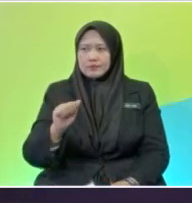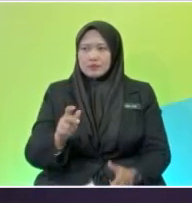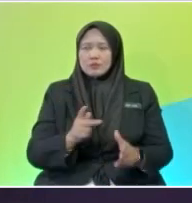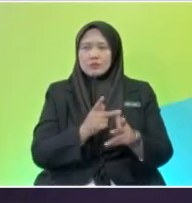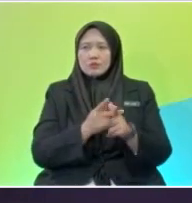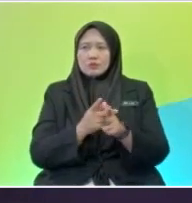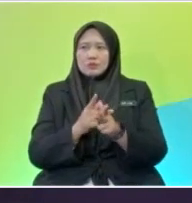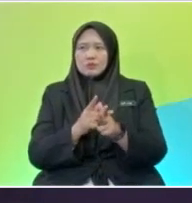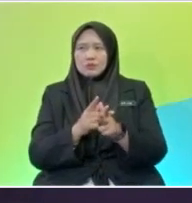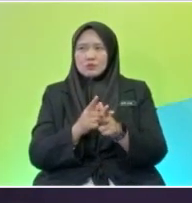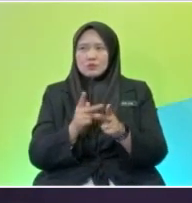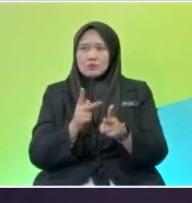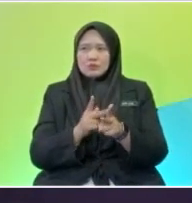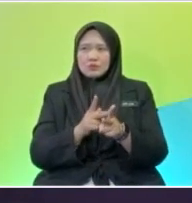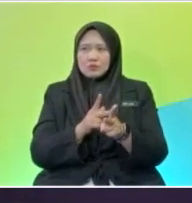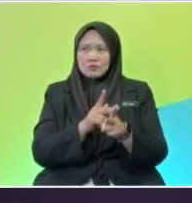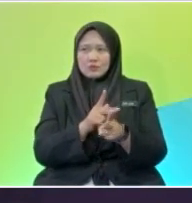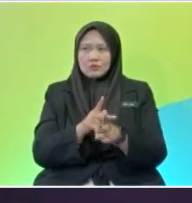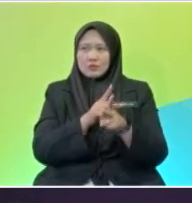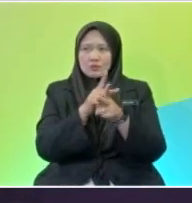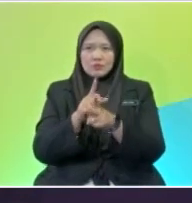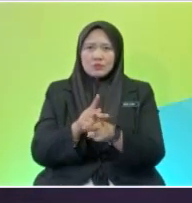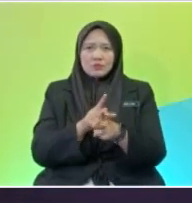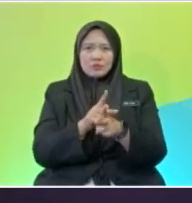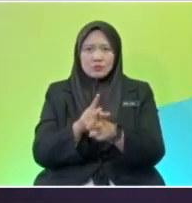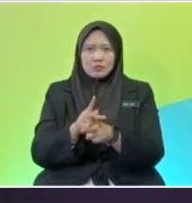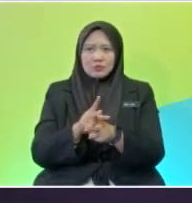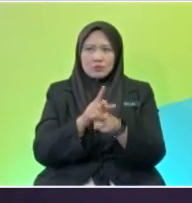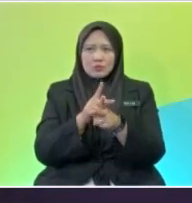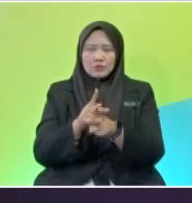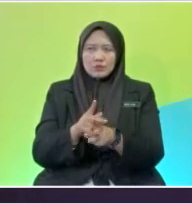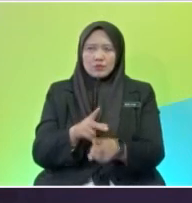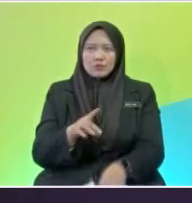bahkan kelas saya berapa coba angkat tangan